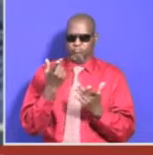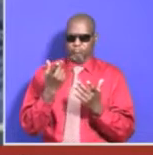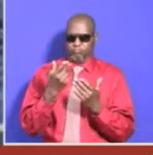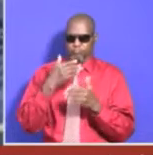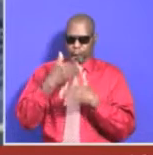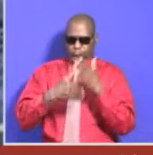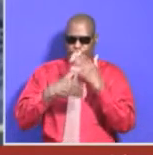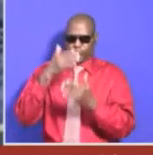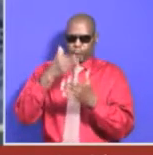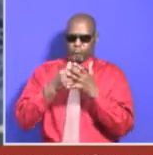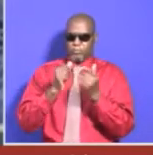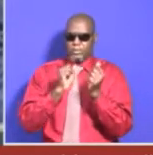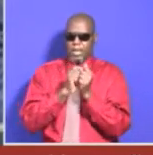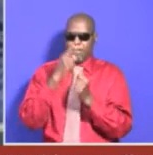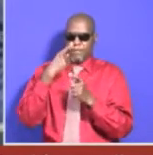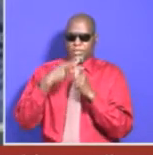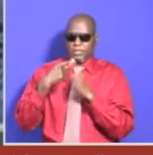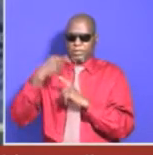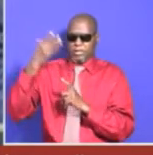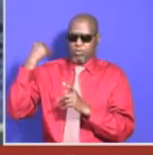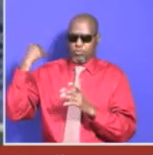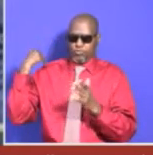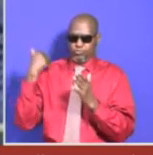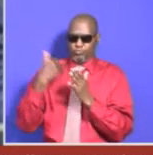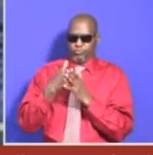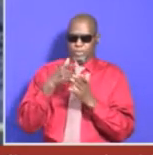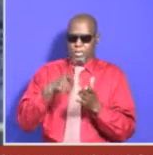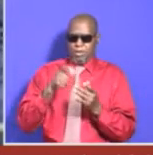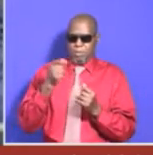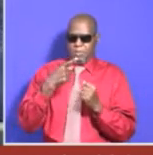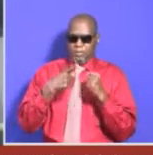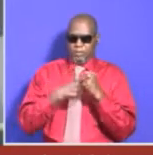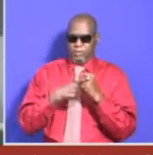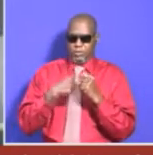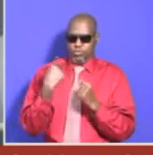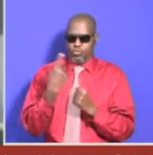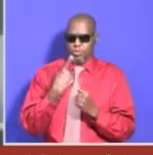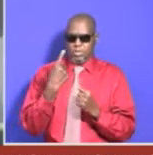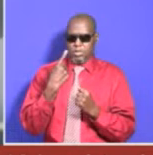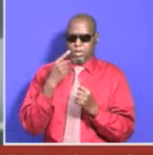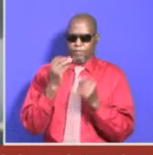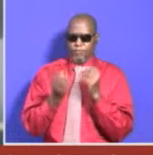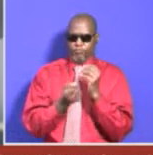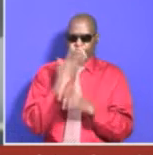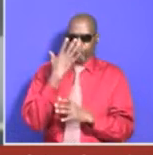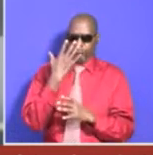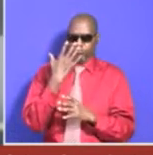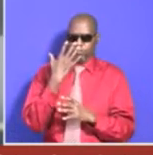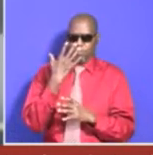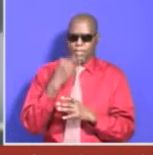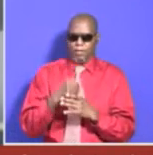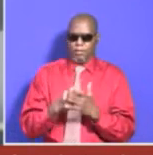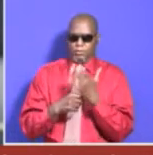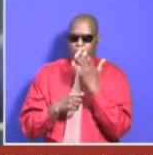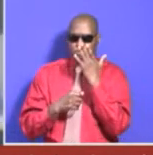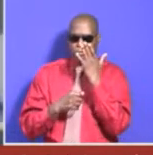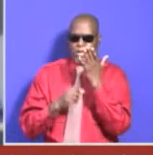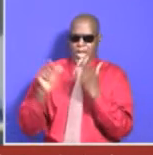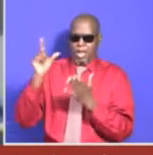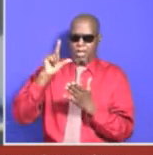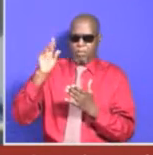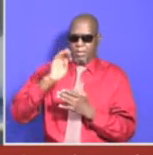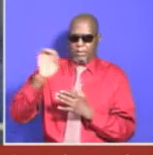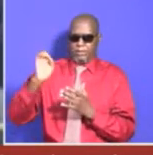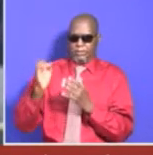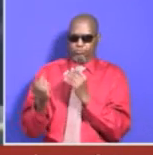miaka 11 iliyopita. Lakini kwa hii miezi sita peke yake tulifungua huduma center kule upande wa